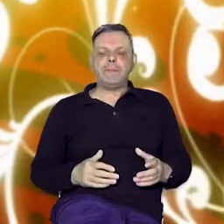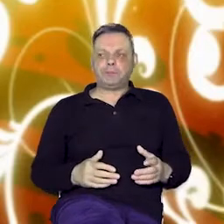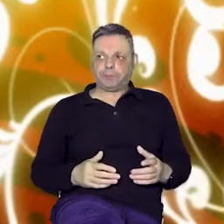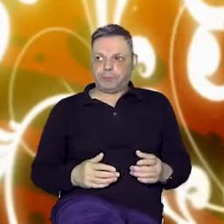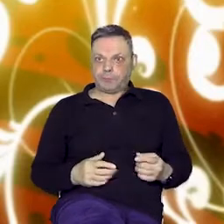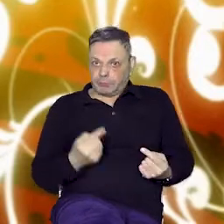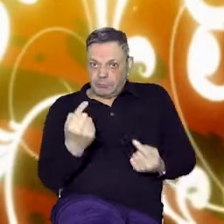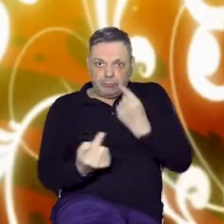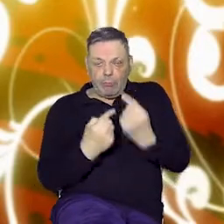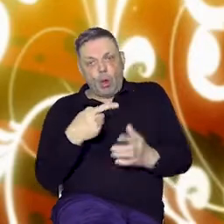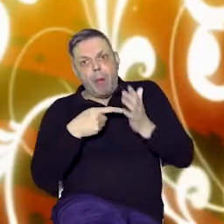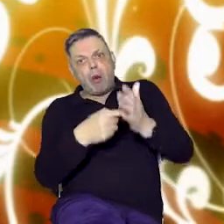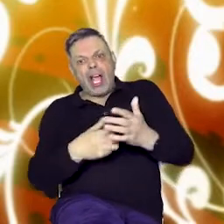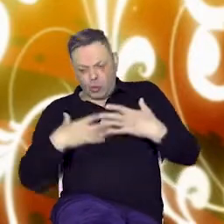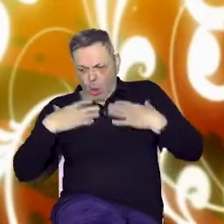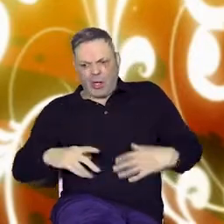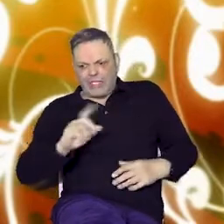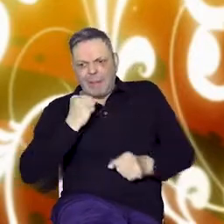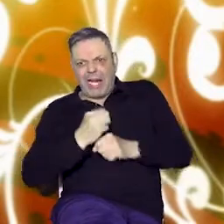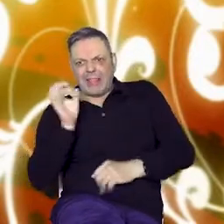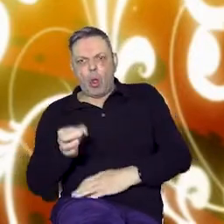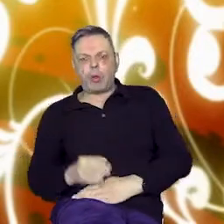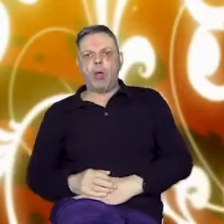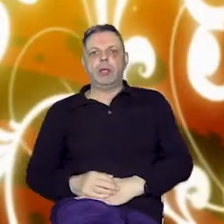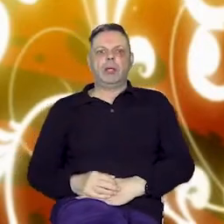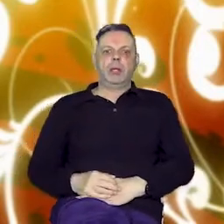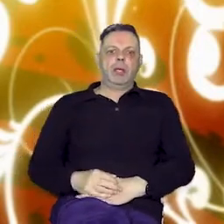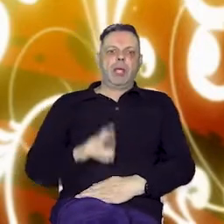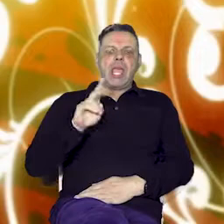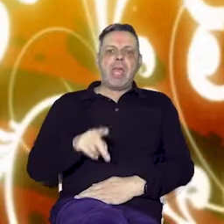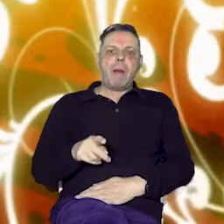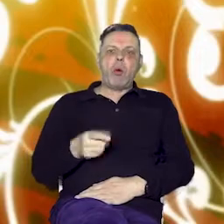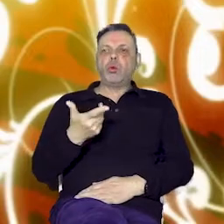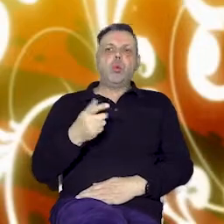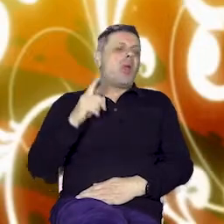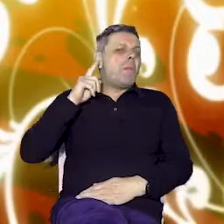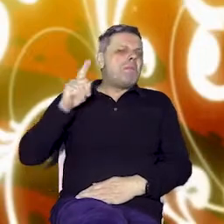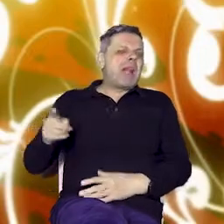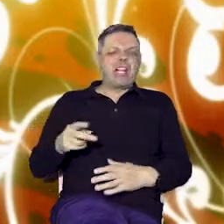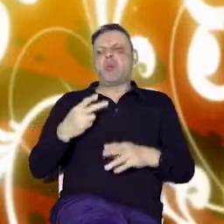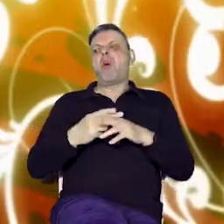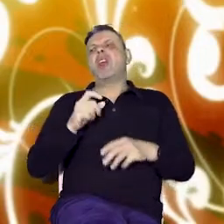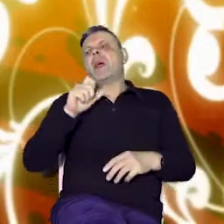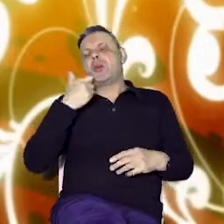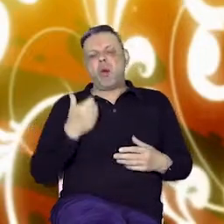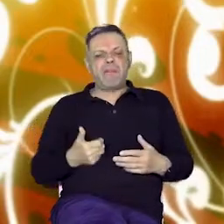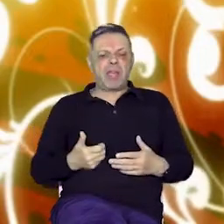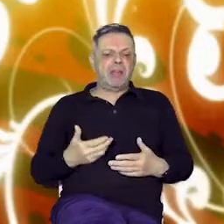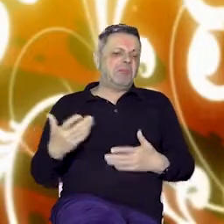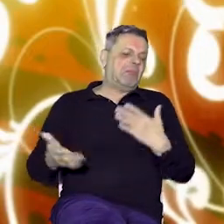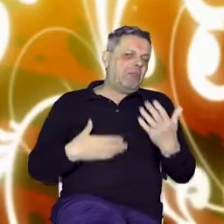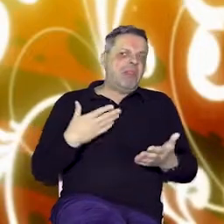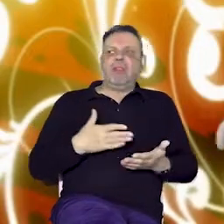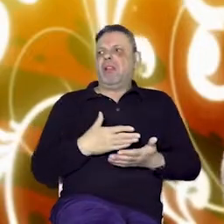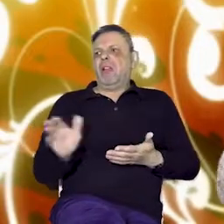koje pokazuju da moj organizam ne funkcionira dobro. Jer imamo tu neku predrasuda. Bolestan čovjek je ni za koga.